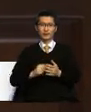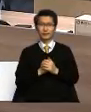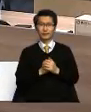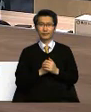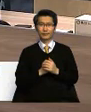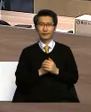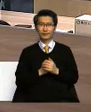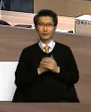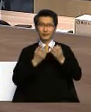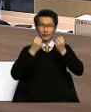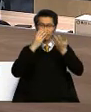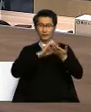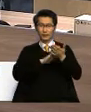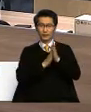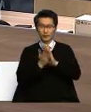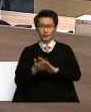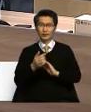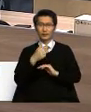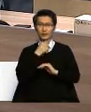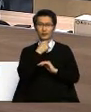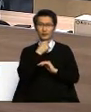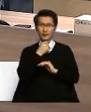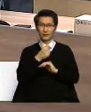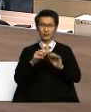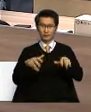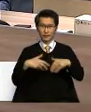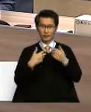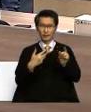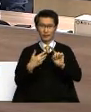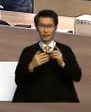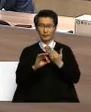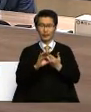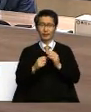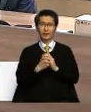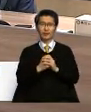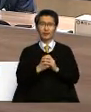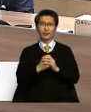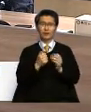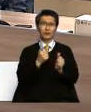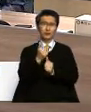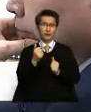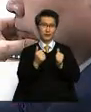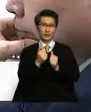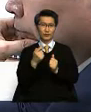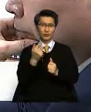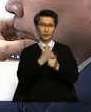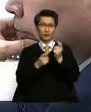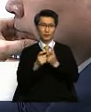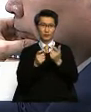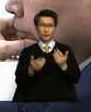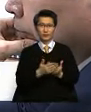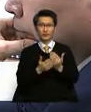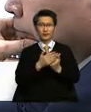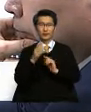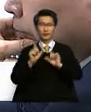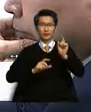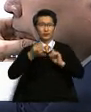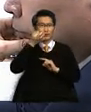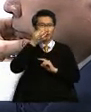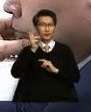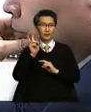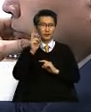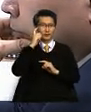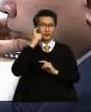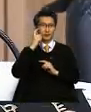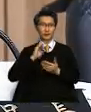생각합니다. 새롭게 변화하는 바람임. 그것이 무엇이냐 하면 의회가 좀더 발전하는 모습을 보여주는 것이